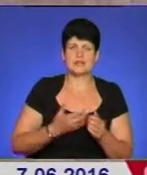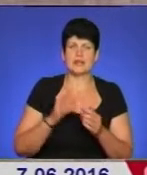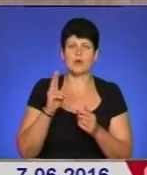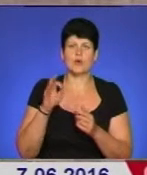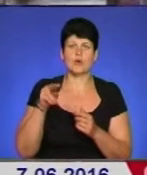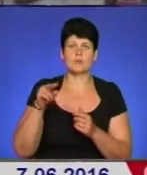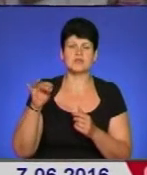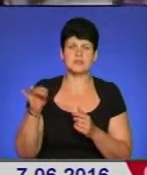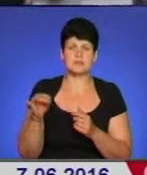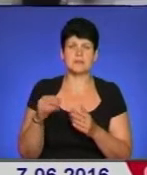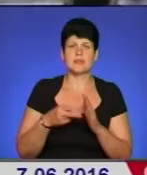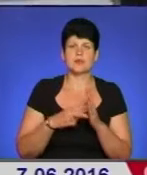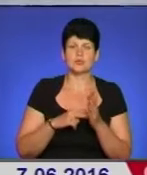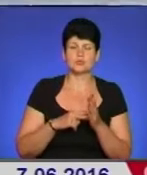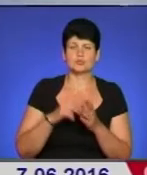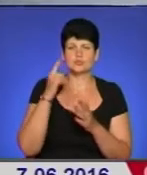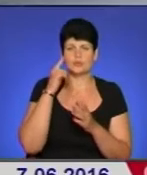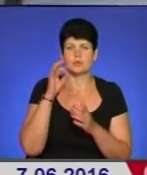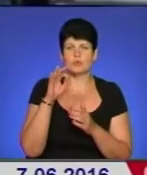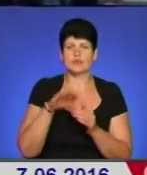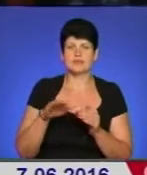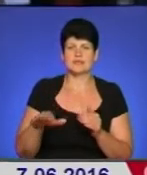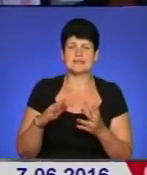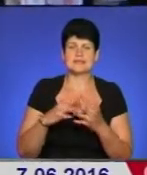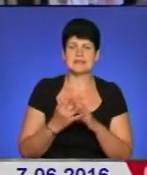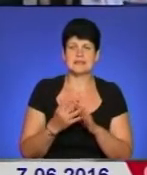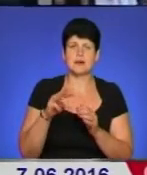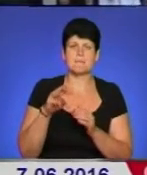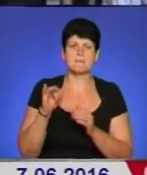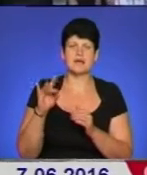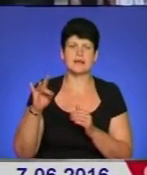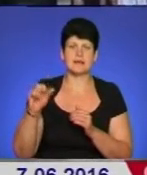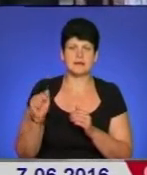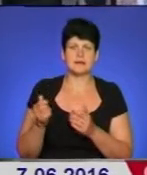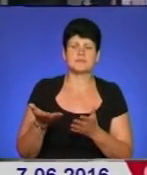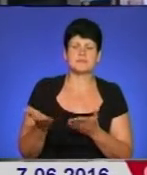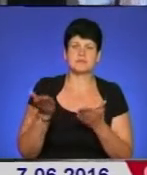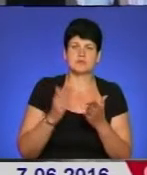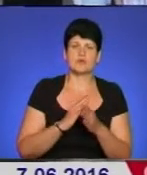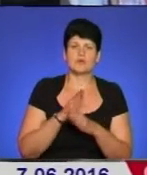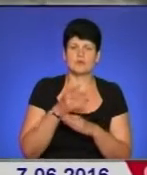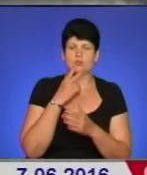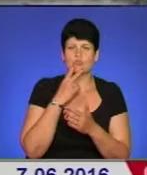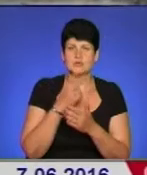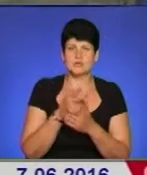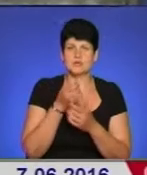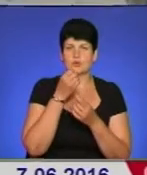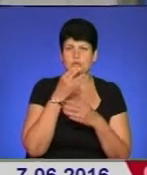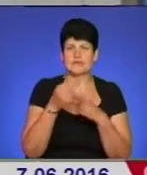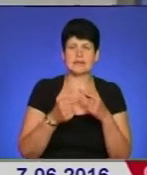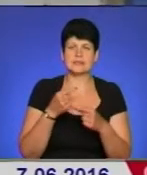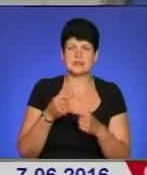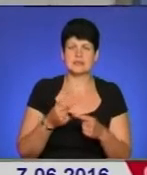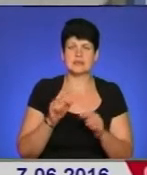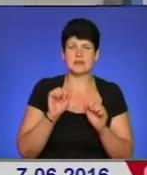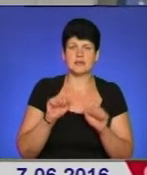Копиченець передусім планують подбати про дітей із села Мирне і запросити їх у гості та показати найкращі традиції, цікаві місцини і дати можливість